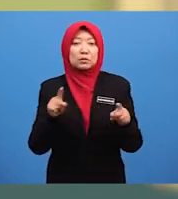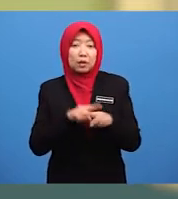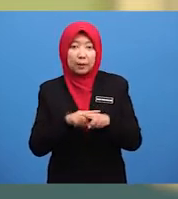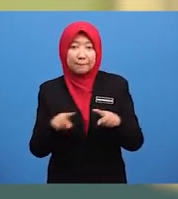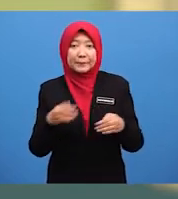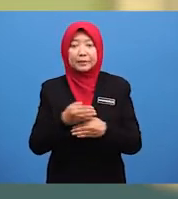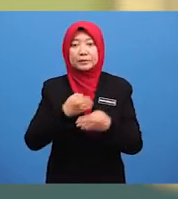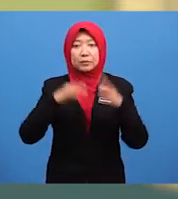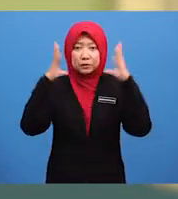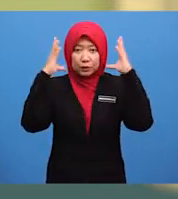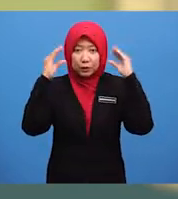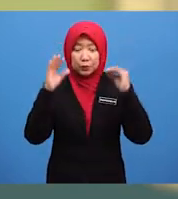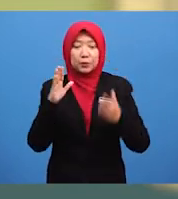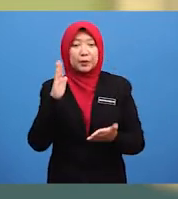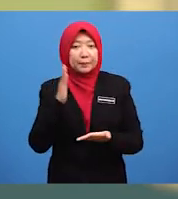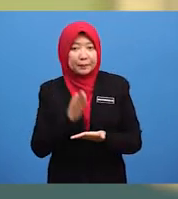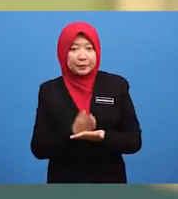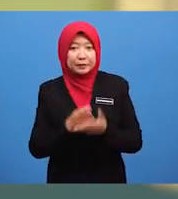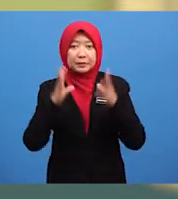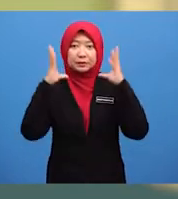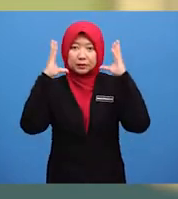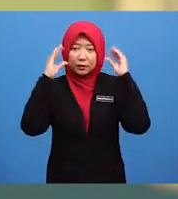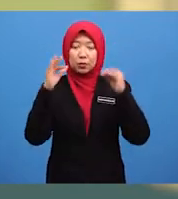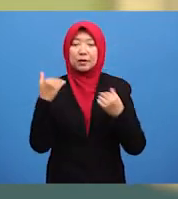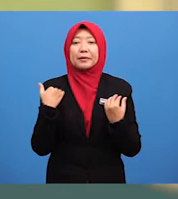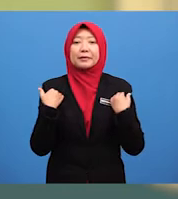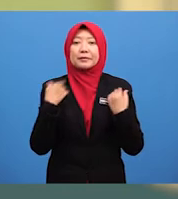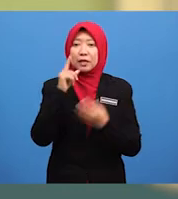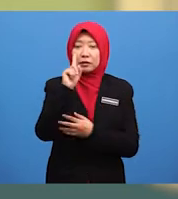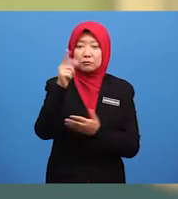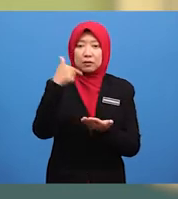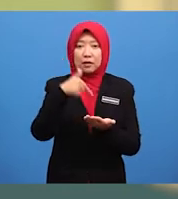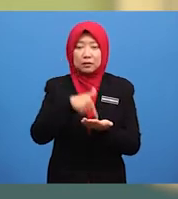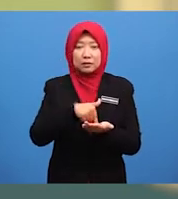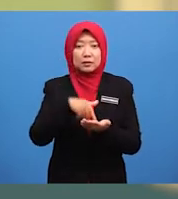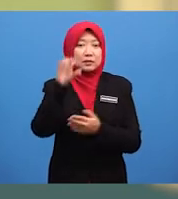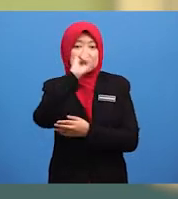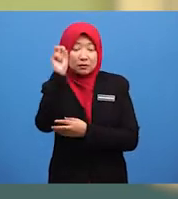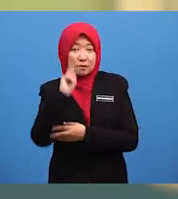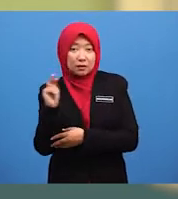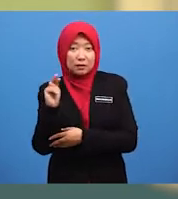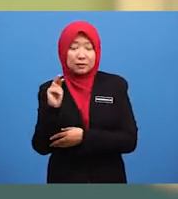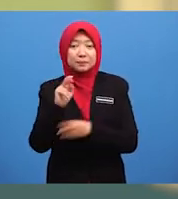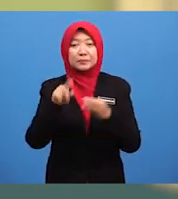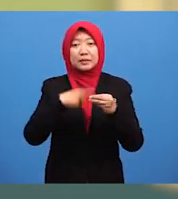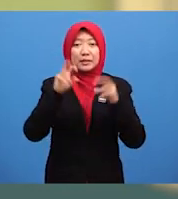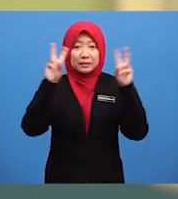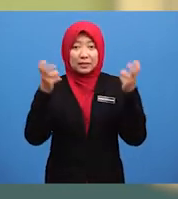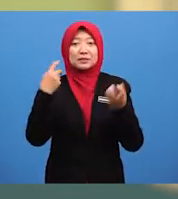sebelum cikgu mengundurkan diri, cikgu ada satu persoalan berkaitan dengan tajuk